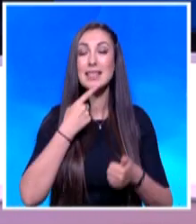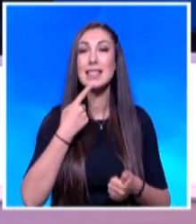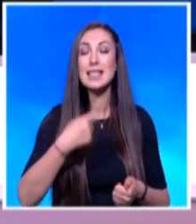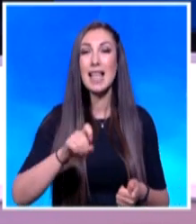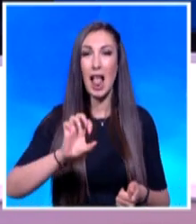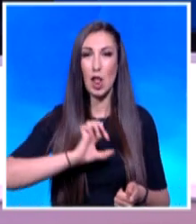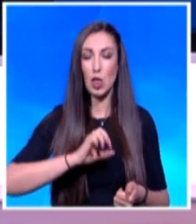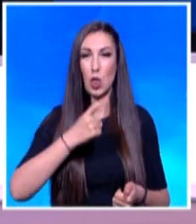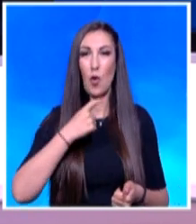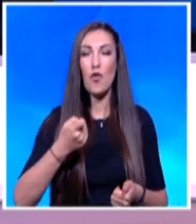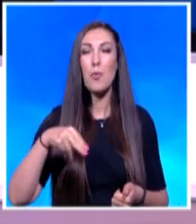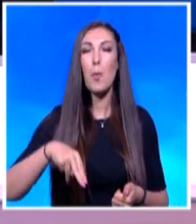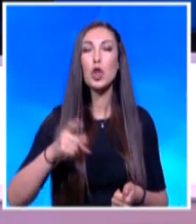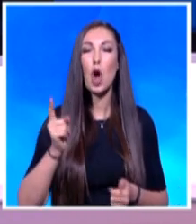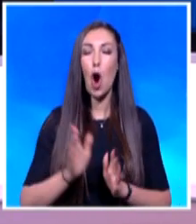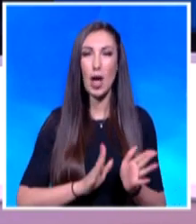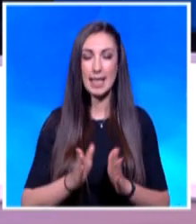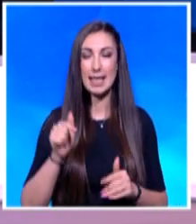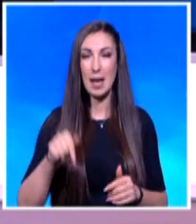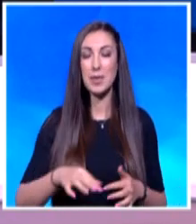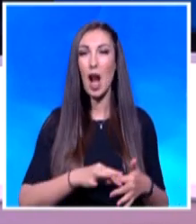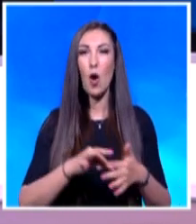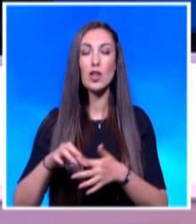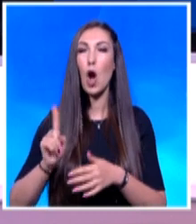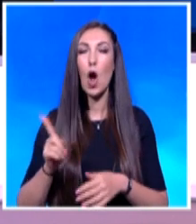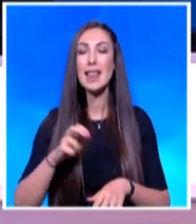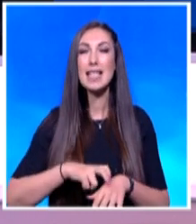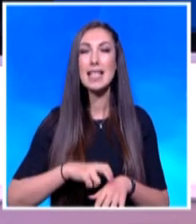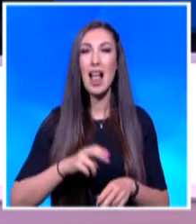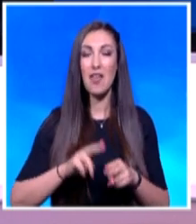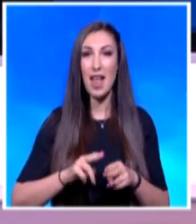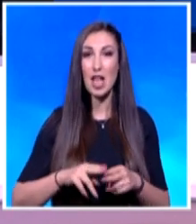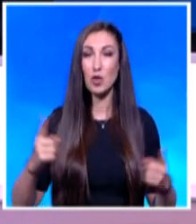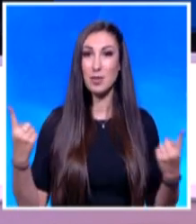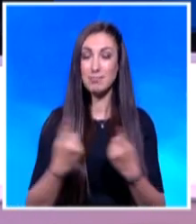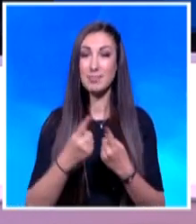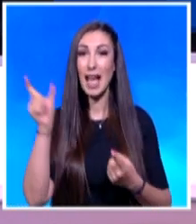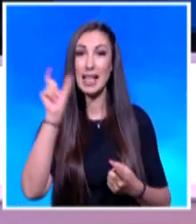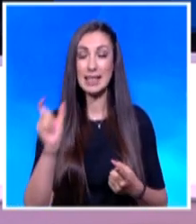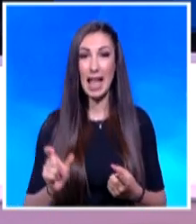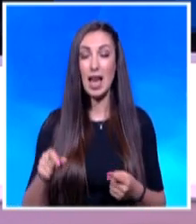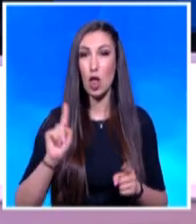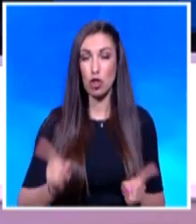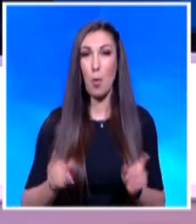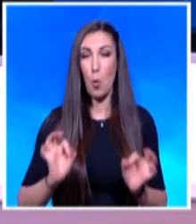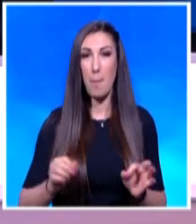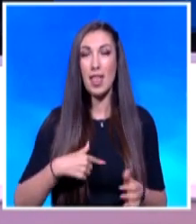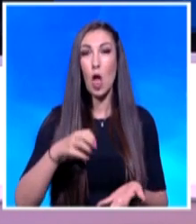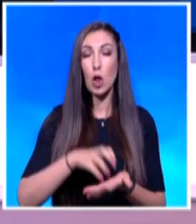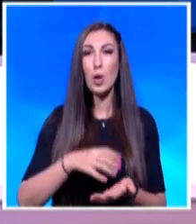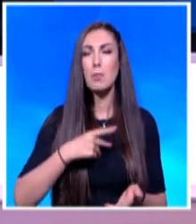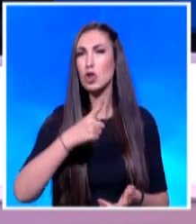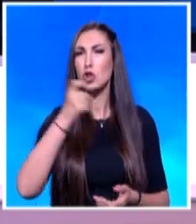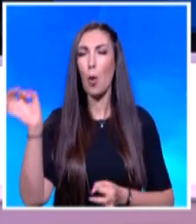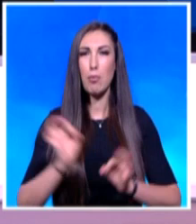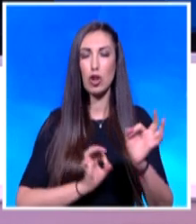европейското първенство в Подгорица. Отборът ни, ръководен от Десислава Величкова, се изправя срещу Италия. До момента тимът ни е с 100%